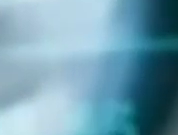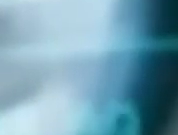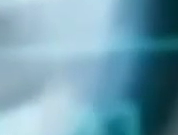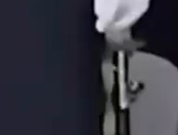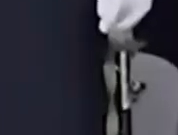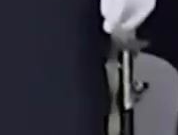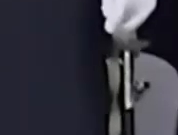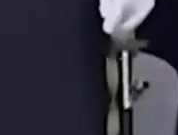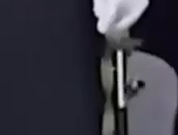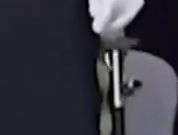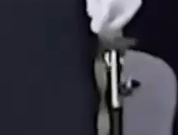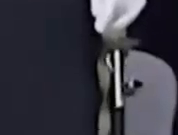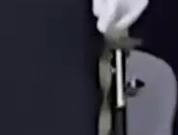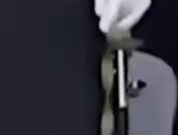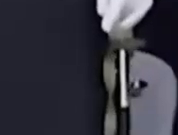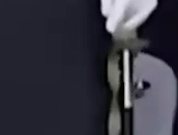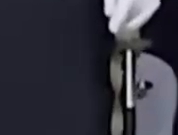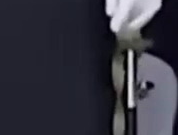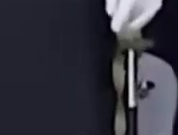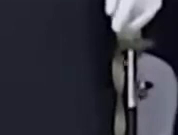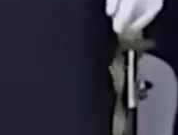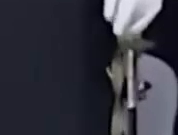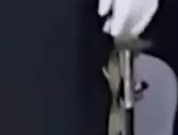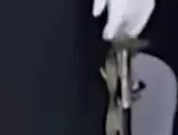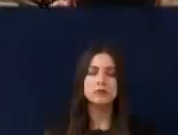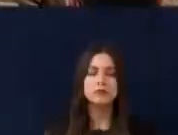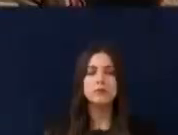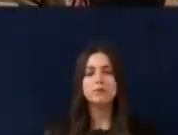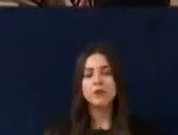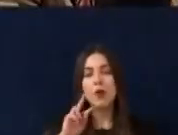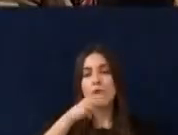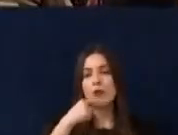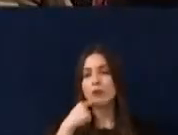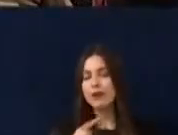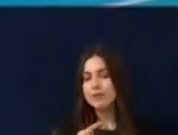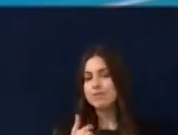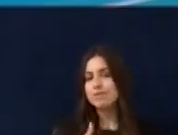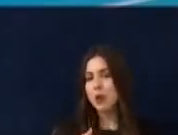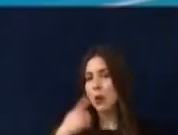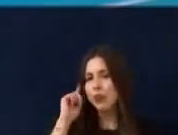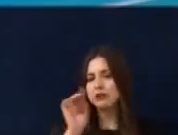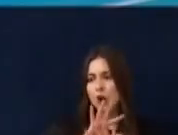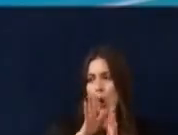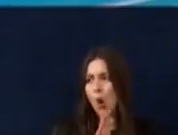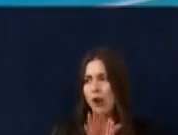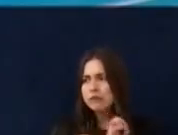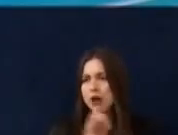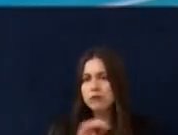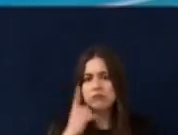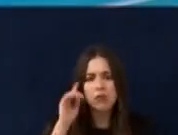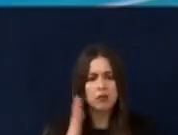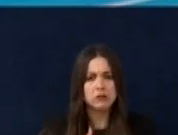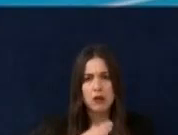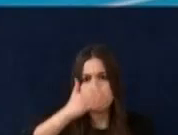ενεργεία υπουργό, έναν στρατηγό των ενόπλων δυνάμεων και αξιωματικούς. Δεν γνωρίζω τις συγκεκριμένες αποκαλύψεις, δεν τις έχω πληροφορηθεί,